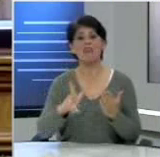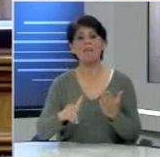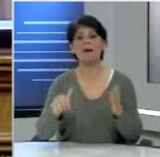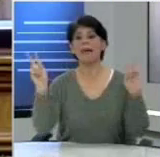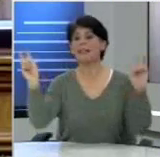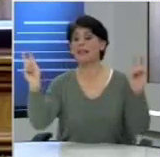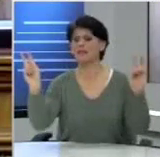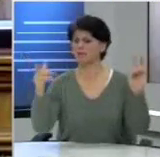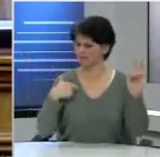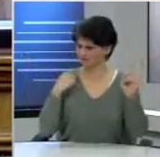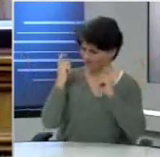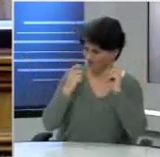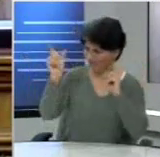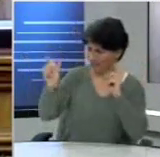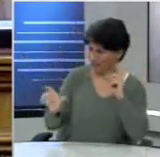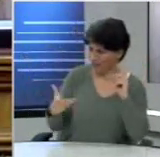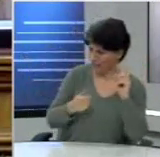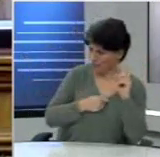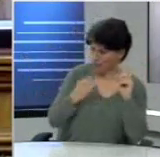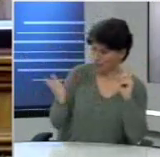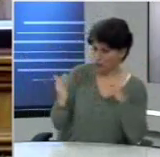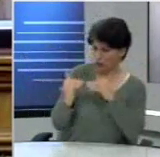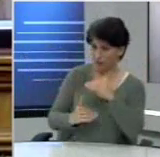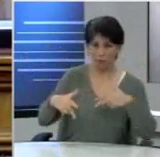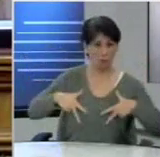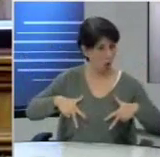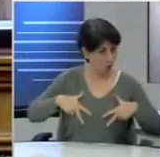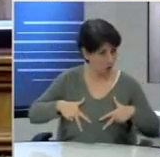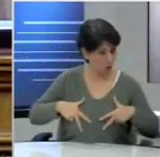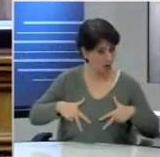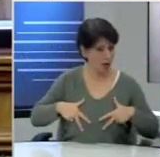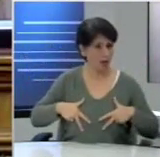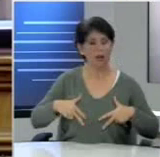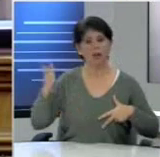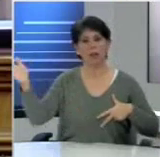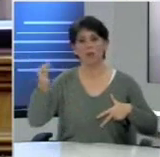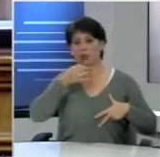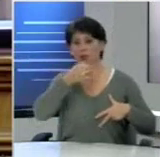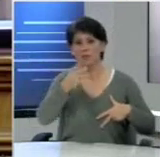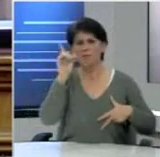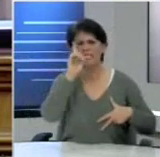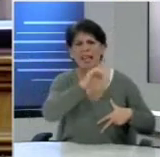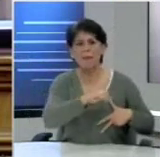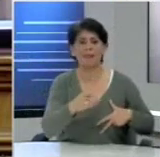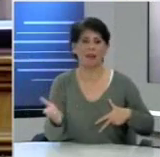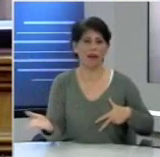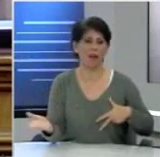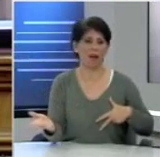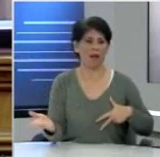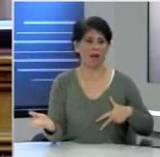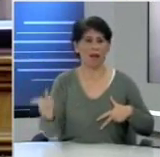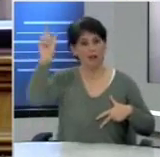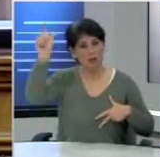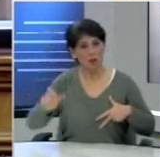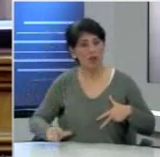αναρωτιέμαι, τι αξιοπιστία μπορεί να έχει ένας υφυπουργός όταν λέει ψέματα για τον